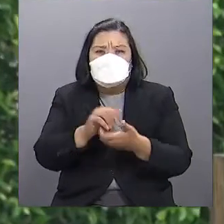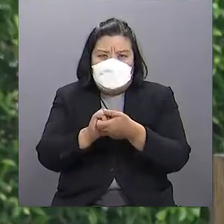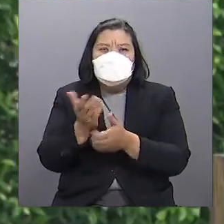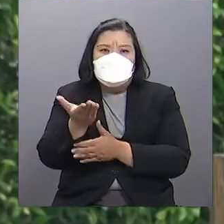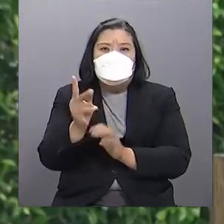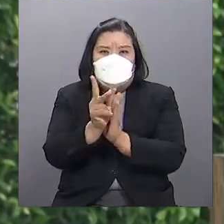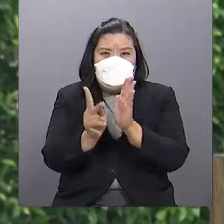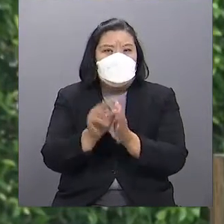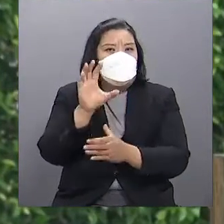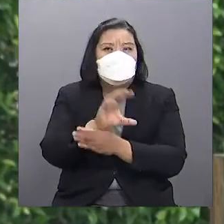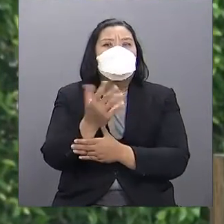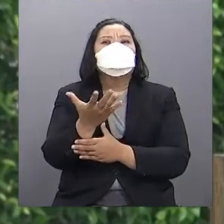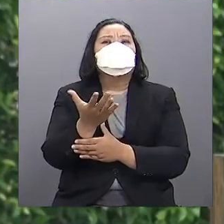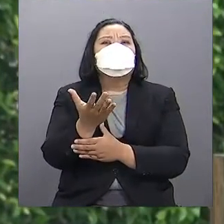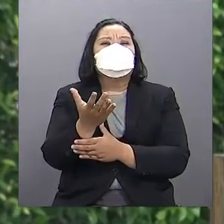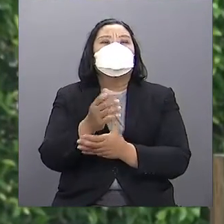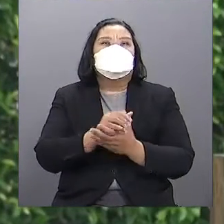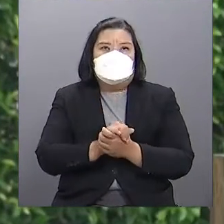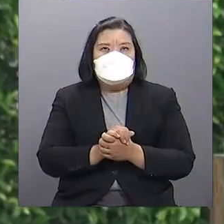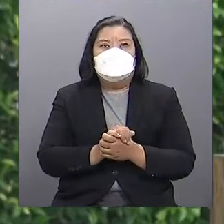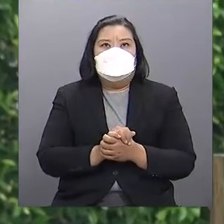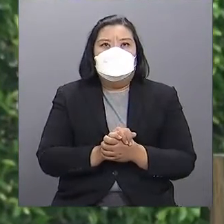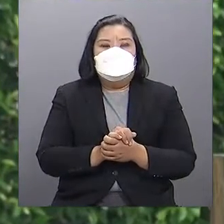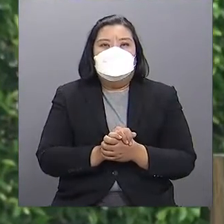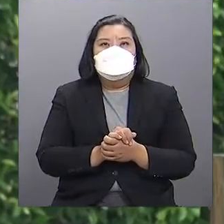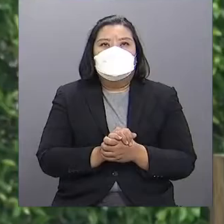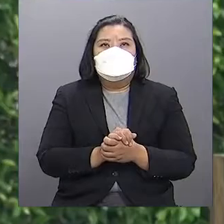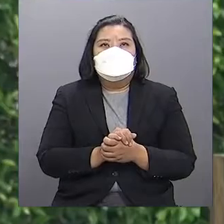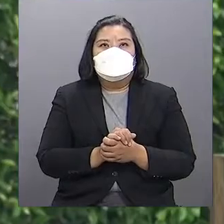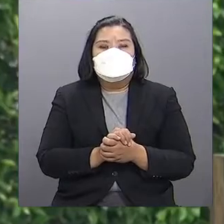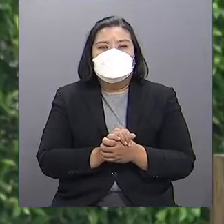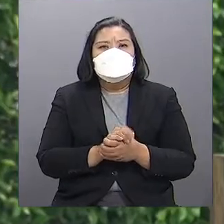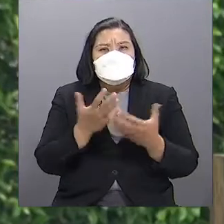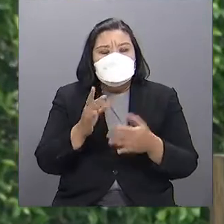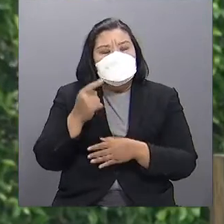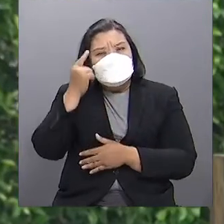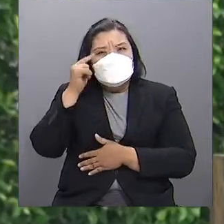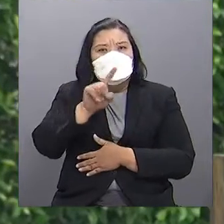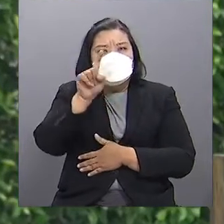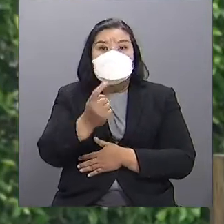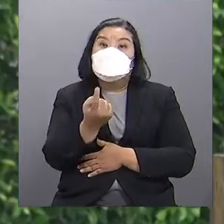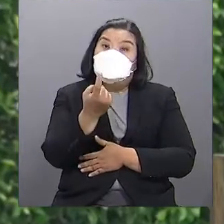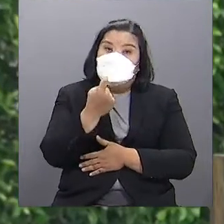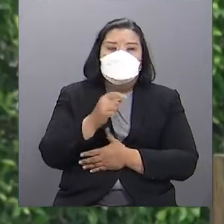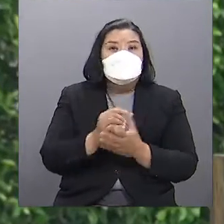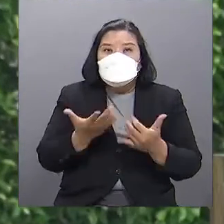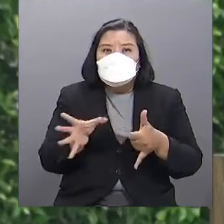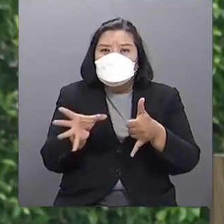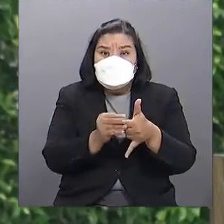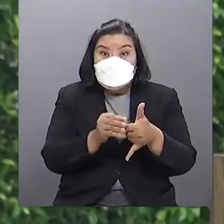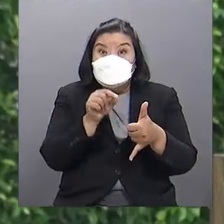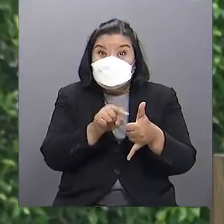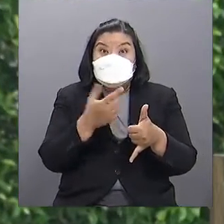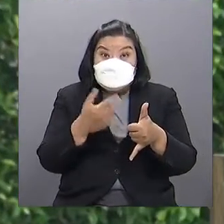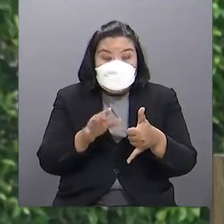เพราะฉะนั้นถามว่าทำไมยอดผู้ป่วยถึงไม่ลดลงท